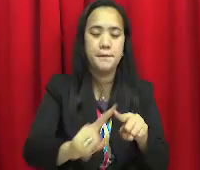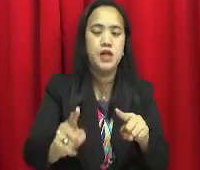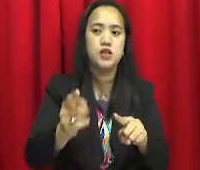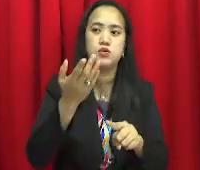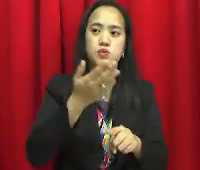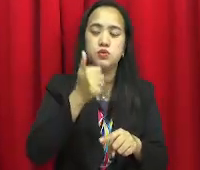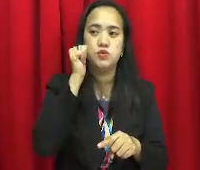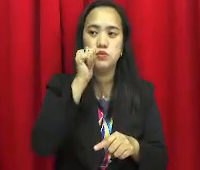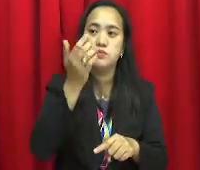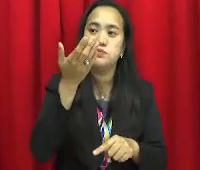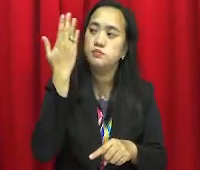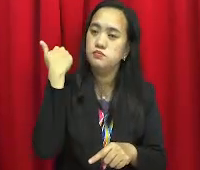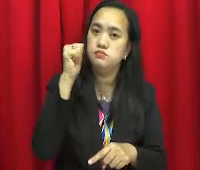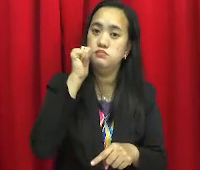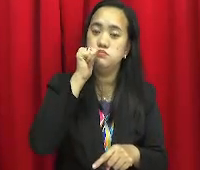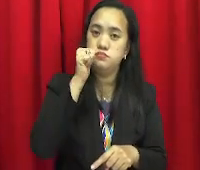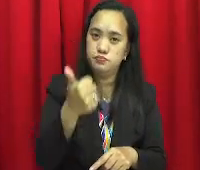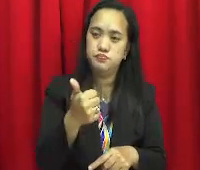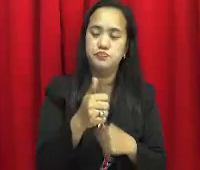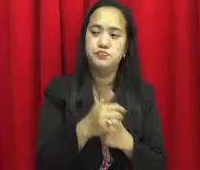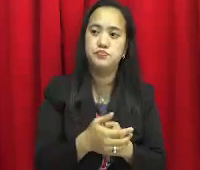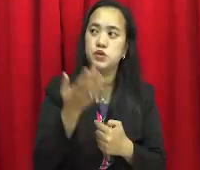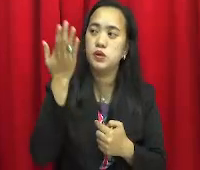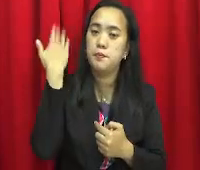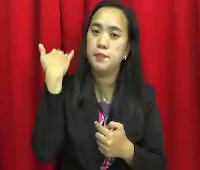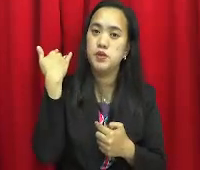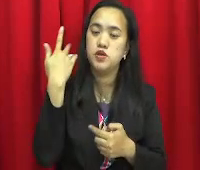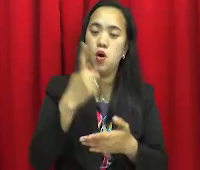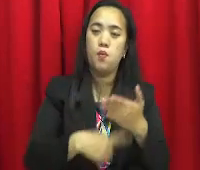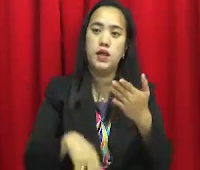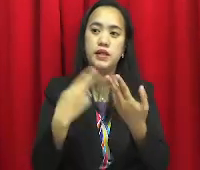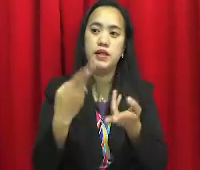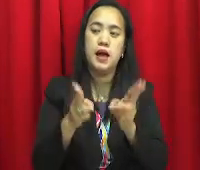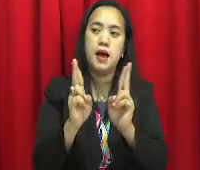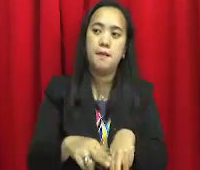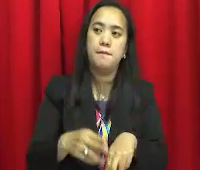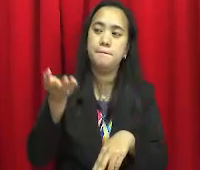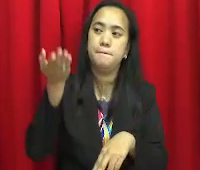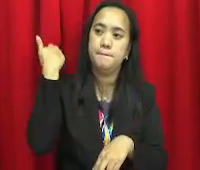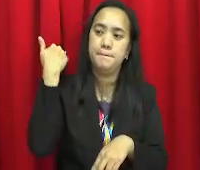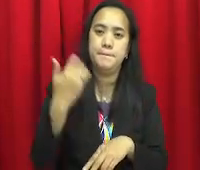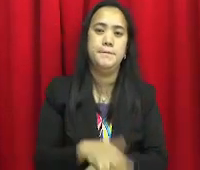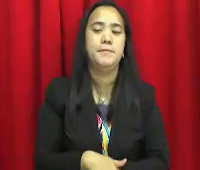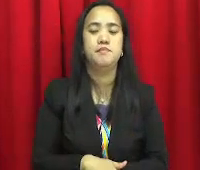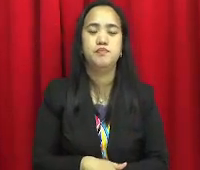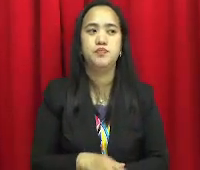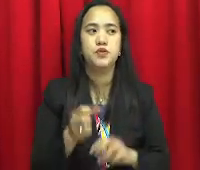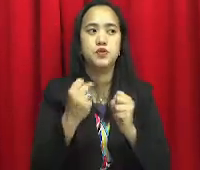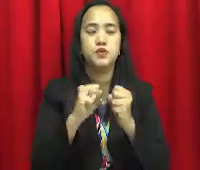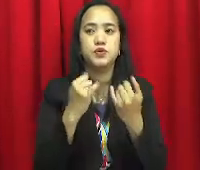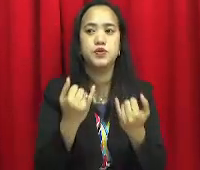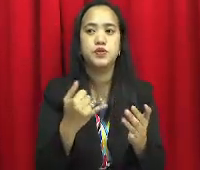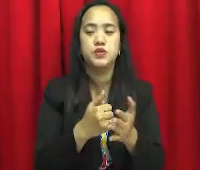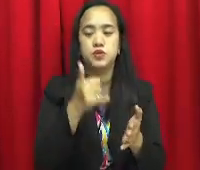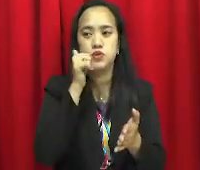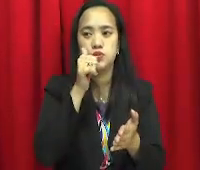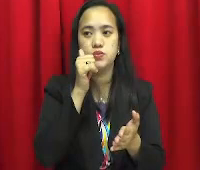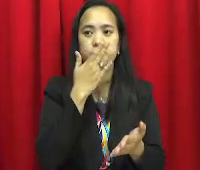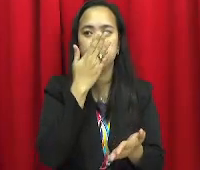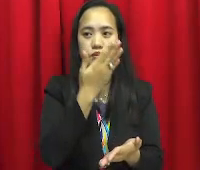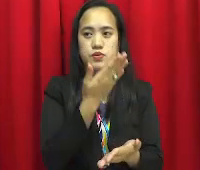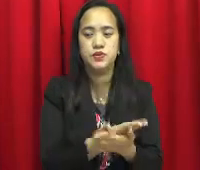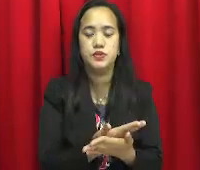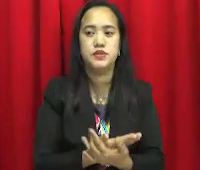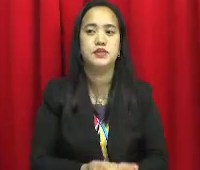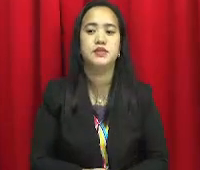ang pumapatay eh. Yung yes. anger na yun. So, kaya ang pinakamaganda bilang mag-asawa, ingatan po